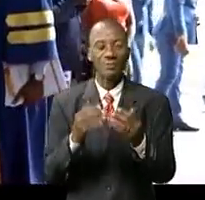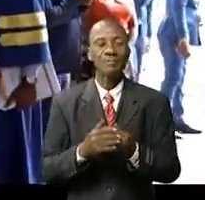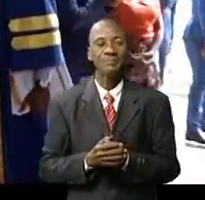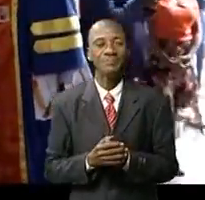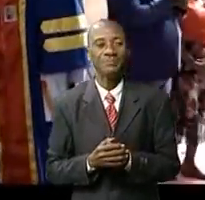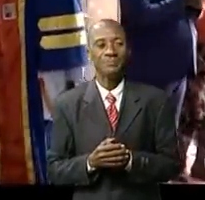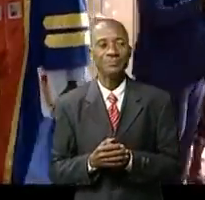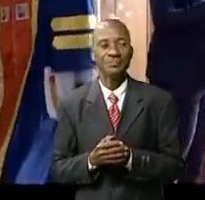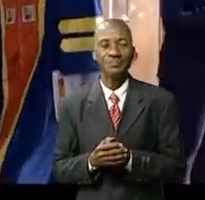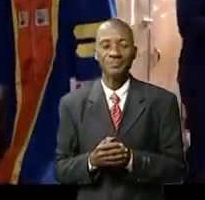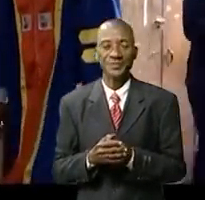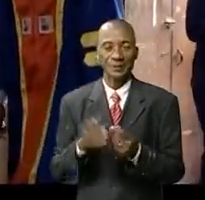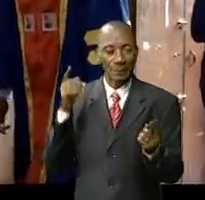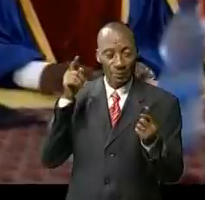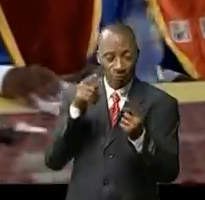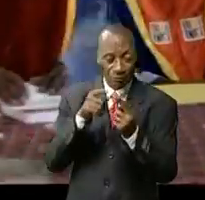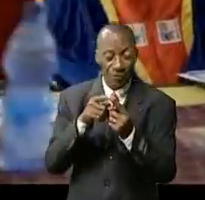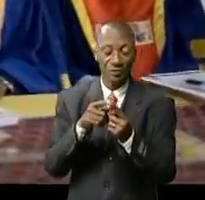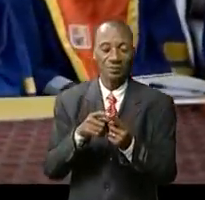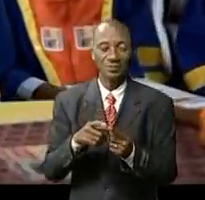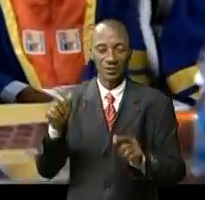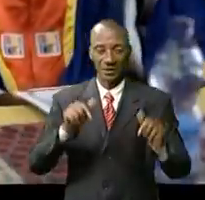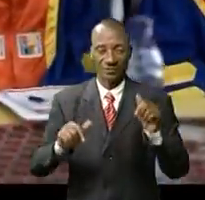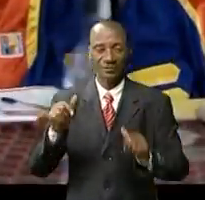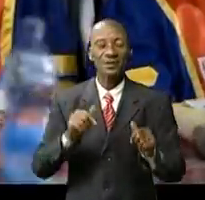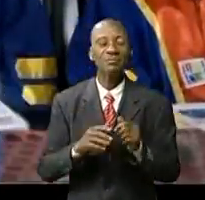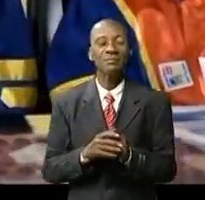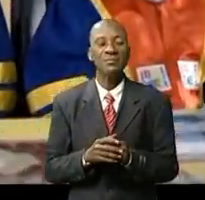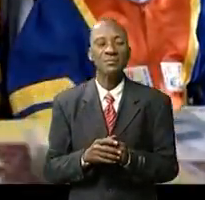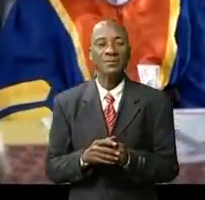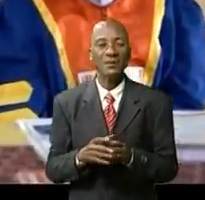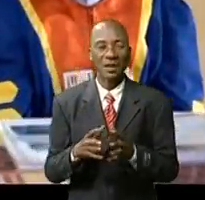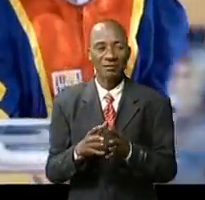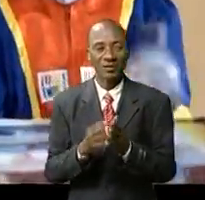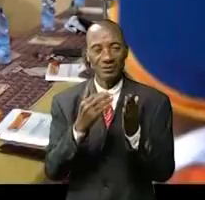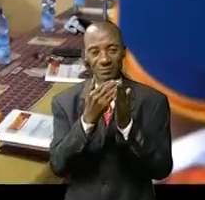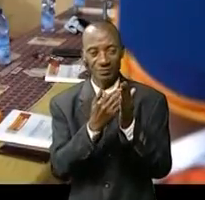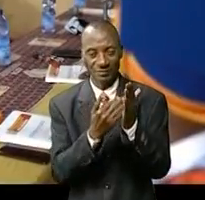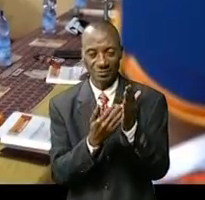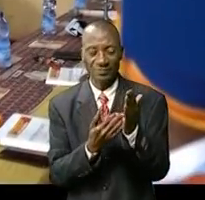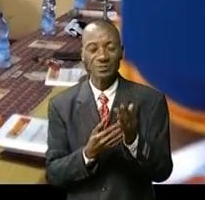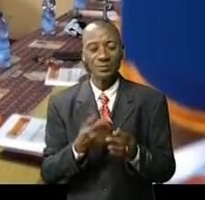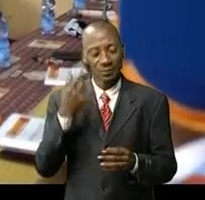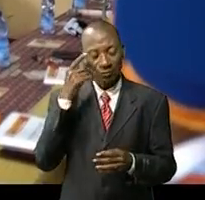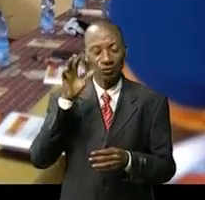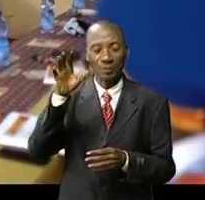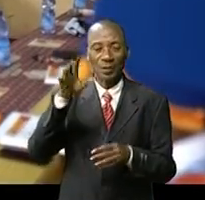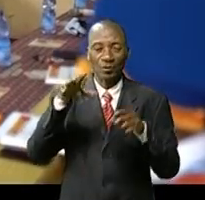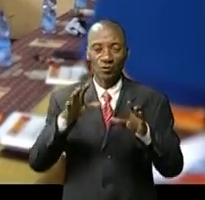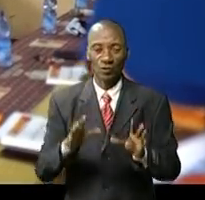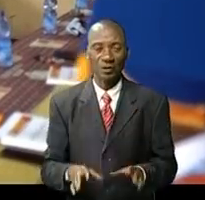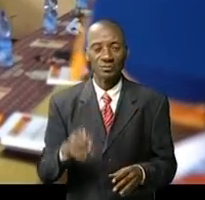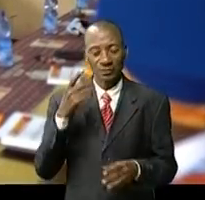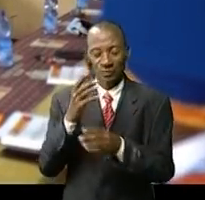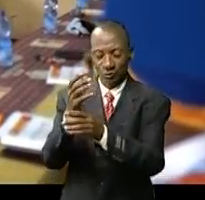L'objectif de sa démarche scientifique consistait à identifier les éléments décisifs qui influent sur la décision des banques congolaises à octroyer